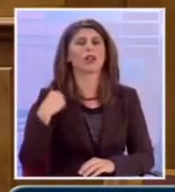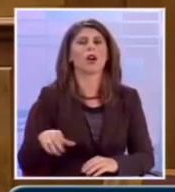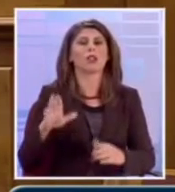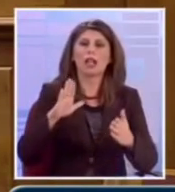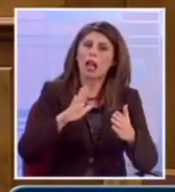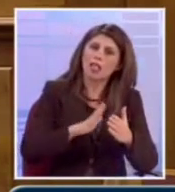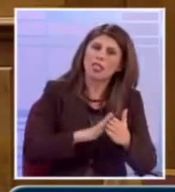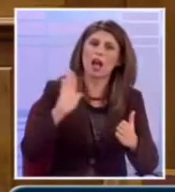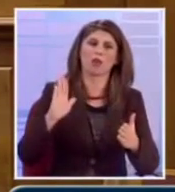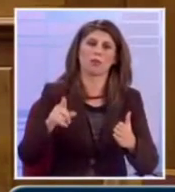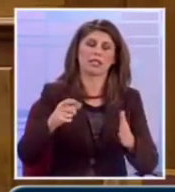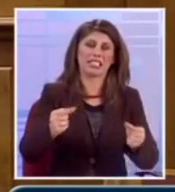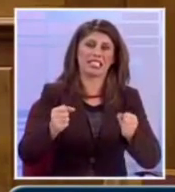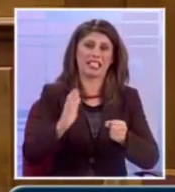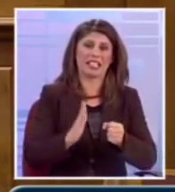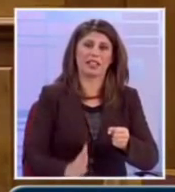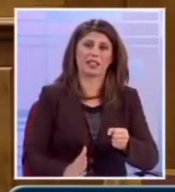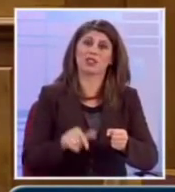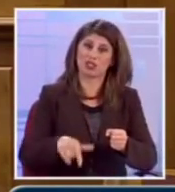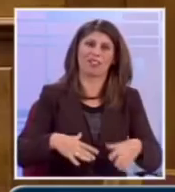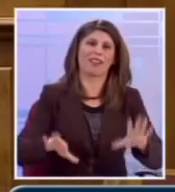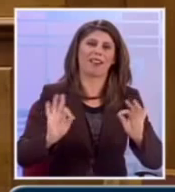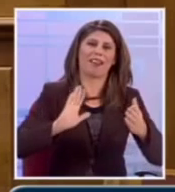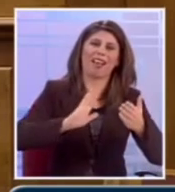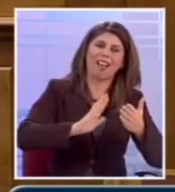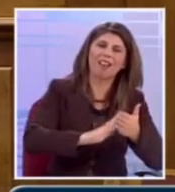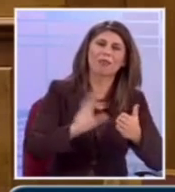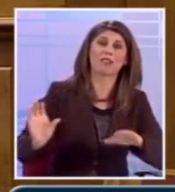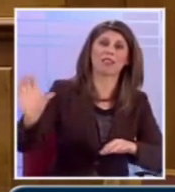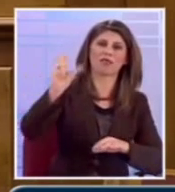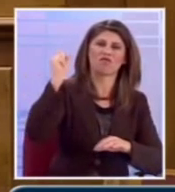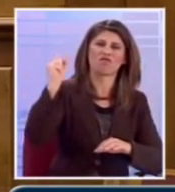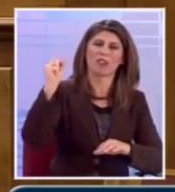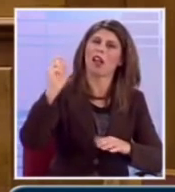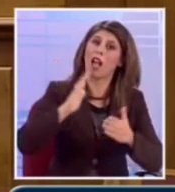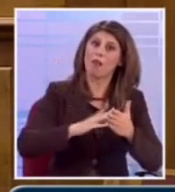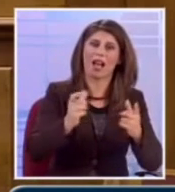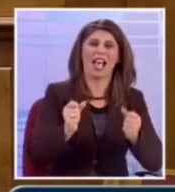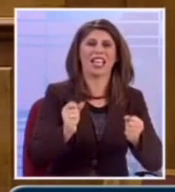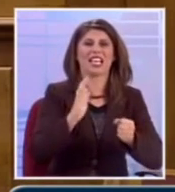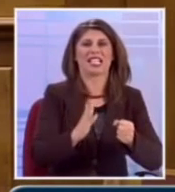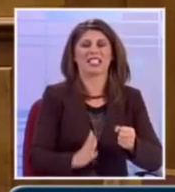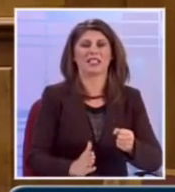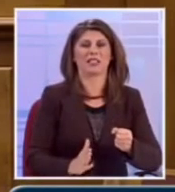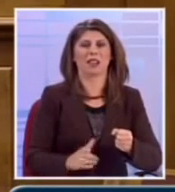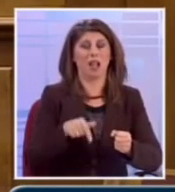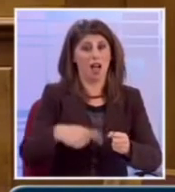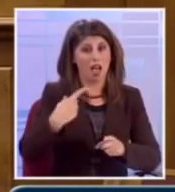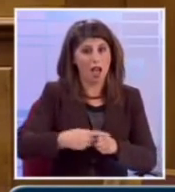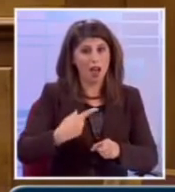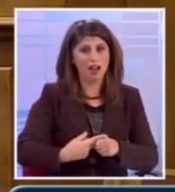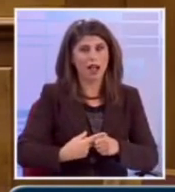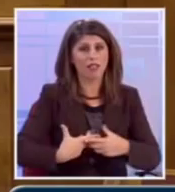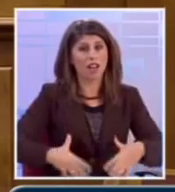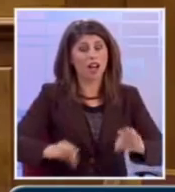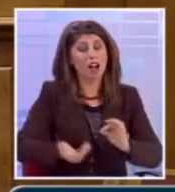ακουμπήσει η κρίση. Φαίνεται ότι τις ακουμπά. Η Ελλάδα όμως, η χώρα μας βρέθηκε στο Μάρτι του Κυκλώνα από πολύ